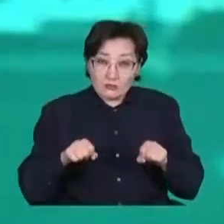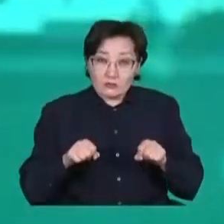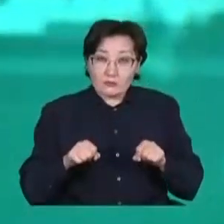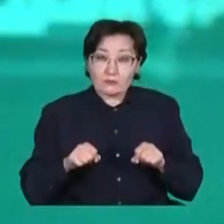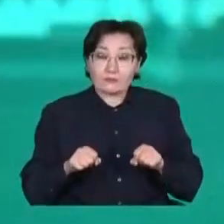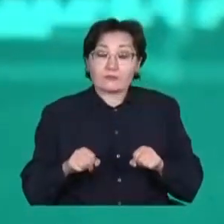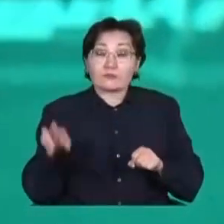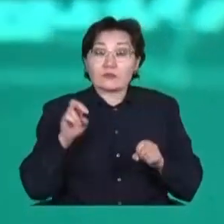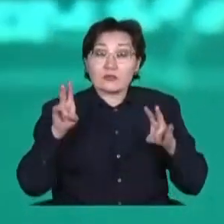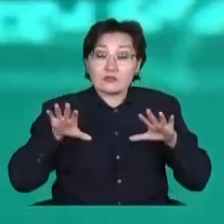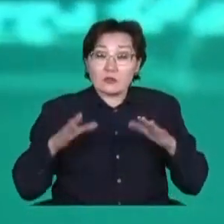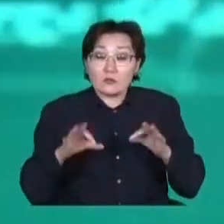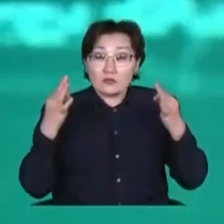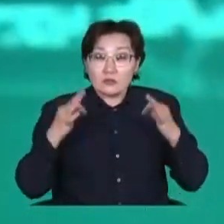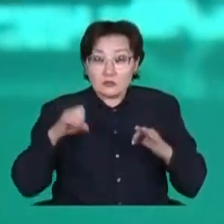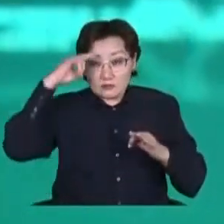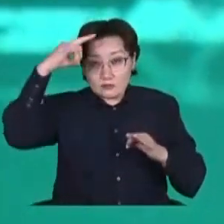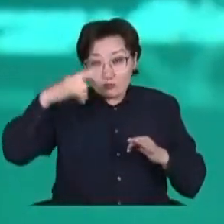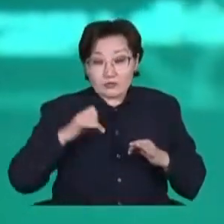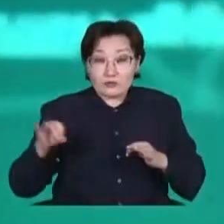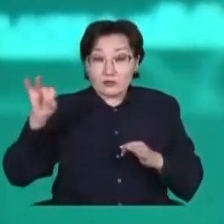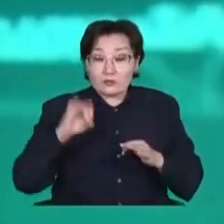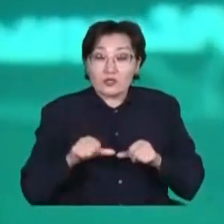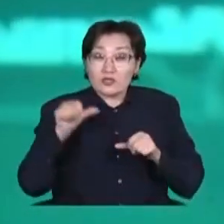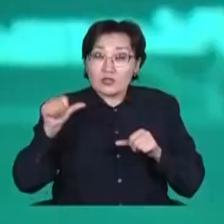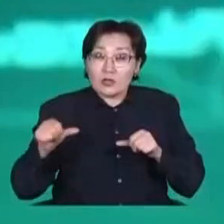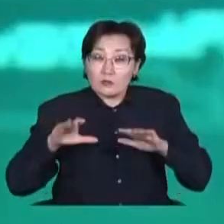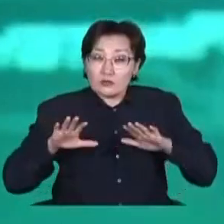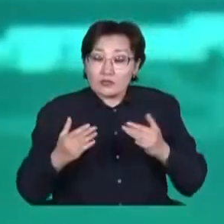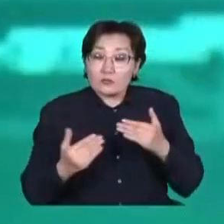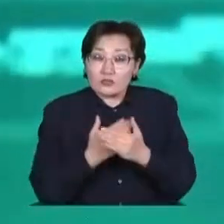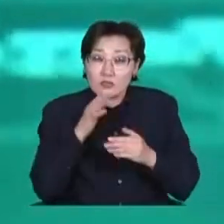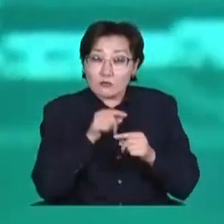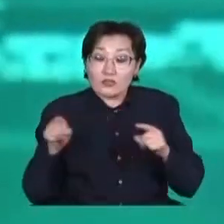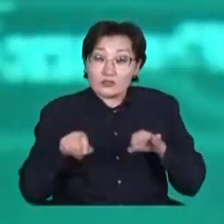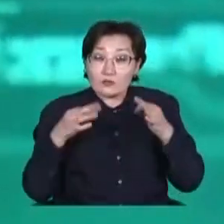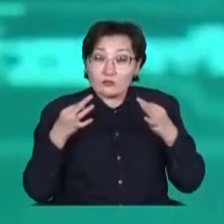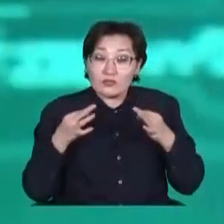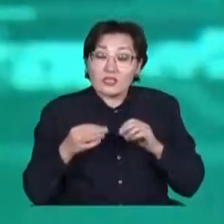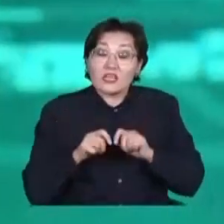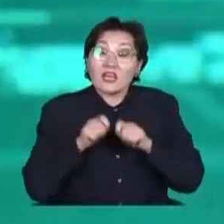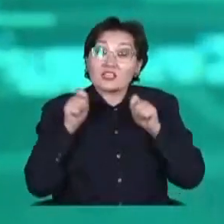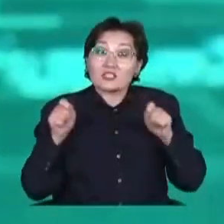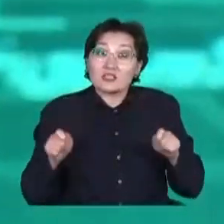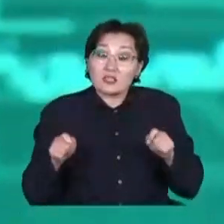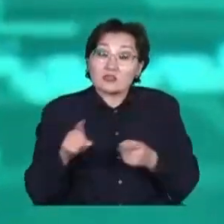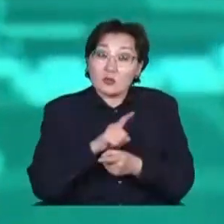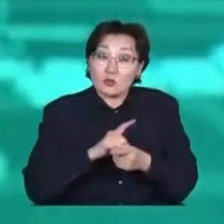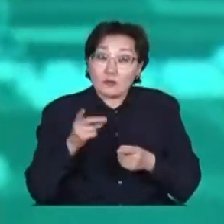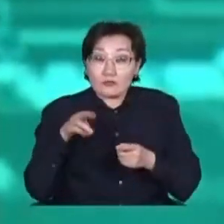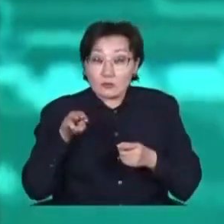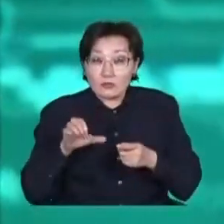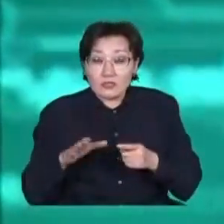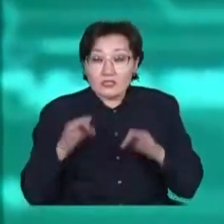Қанды қаңтар оқиғасы тәуелсіз ел тарихында айрықша құбылыс болды. Бұл жаңа дәуірге жол ашқан бетбұрыстың белесі. Президент Қасым-Жомарт